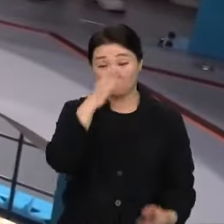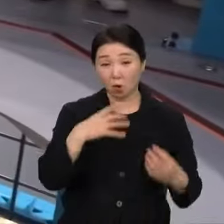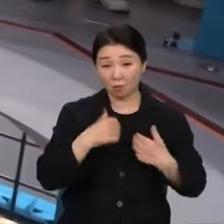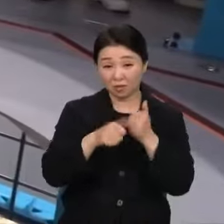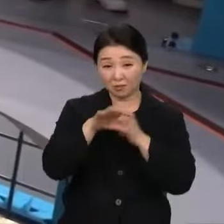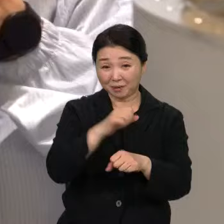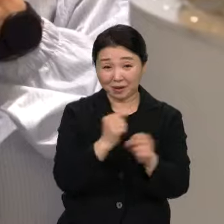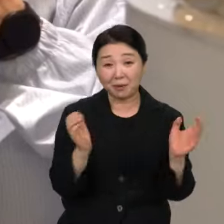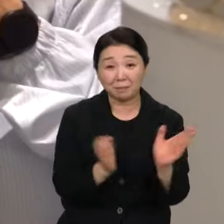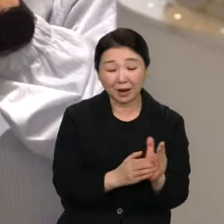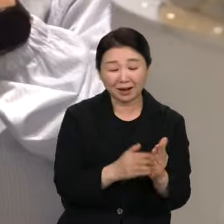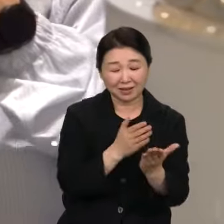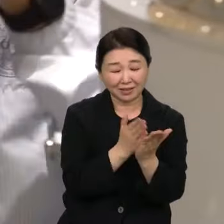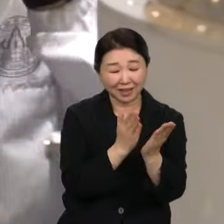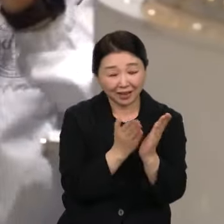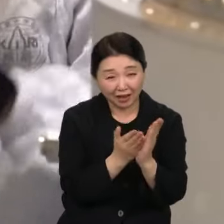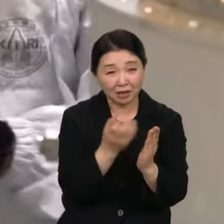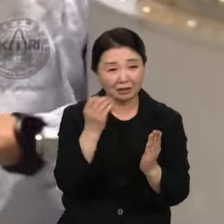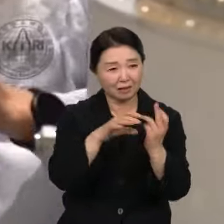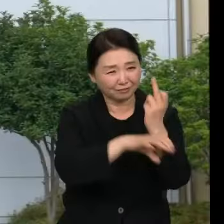시험장이 마련되면 다양한 차세대 발사체도 함께 시험한다는 구상입니다. JTBC 김민입니다.